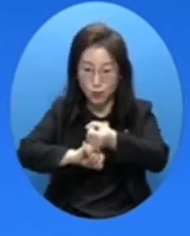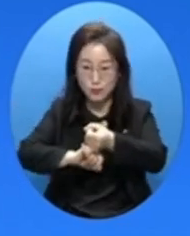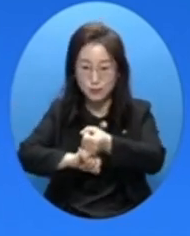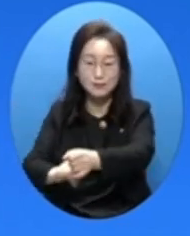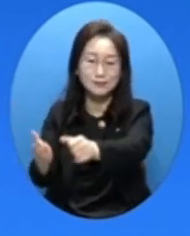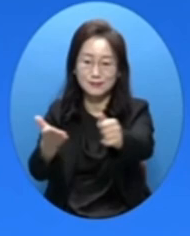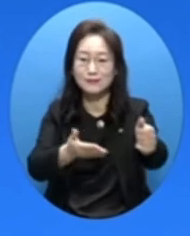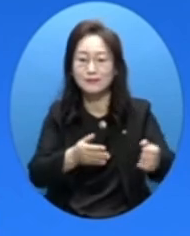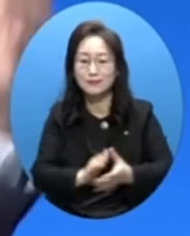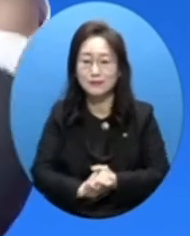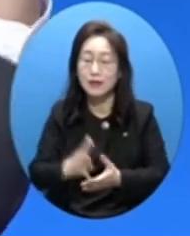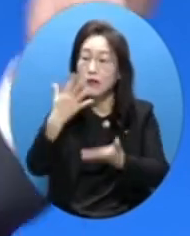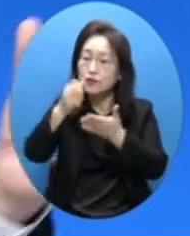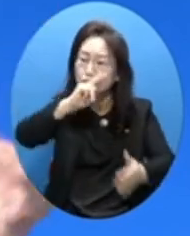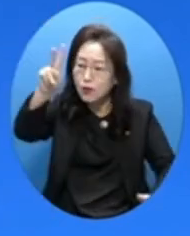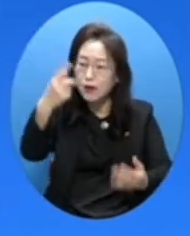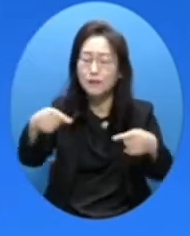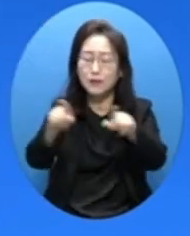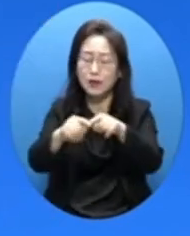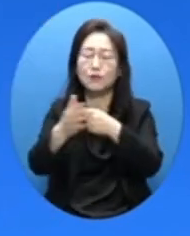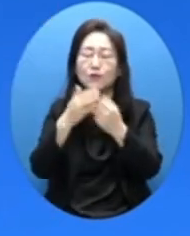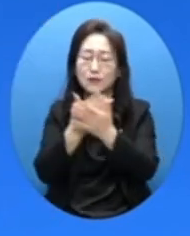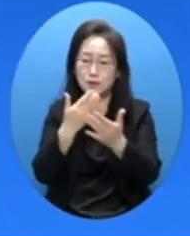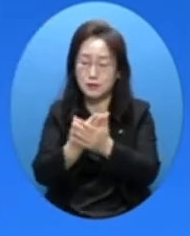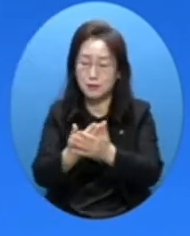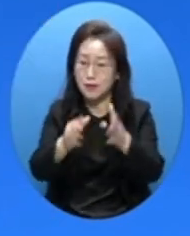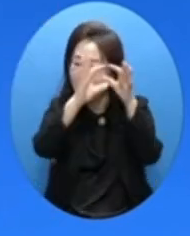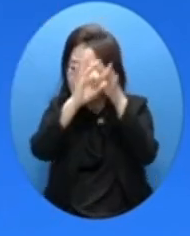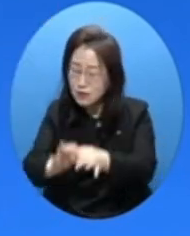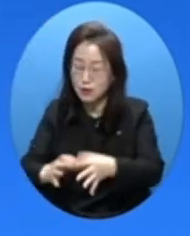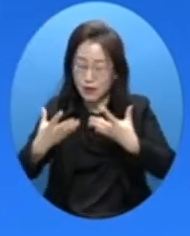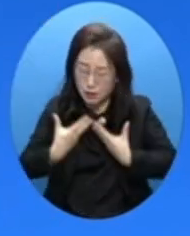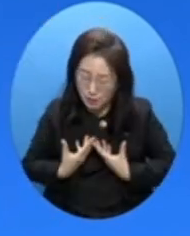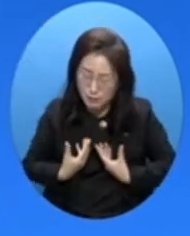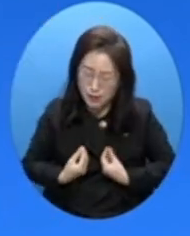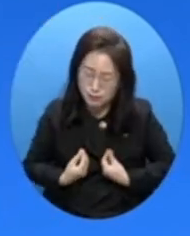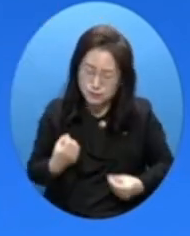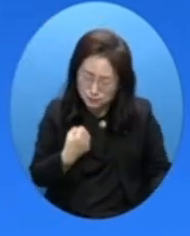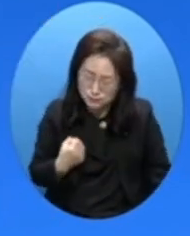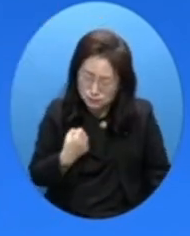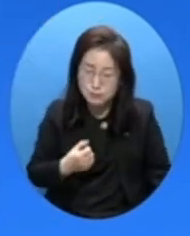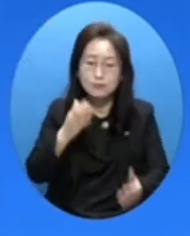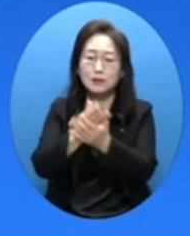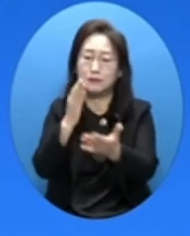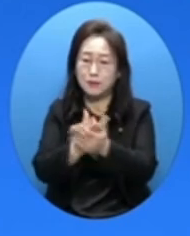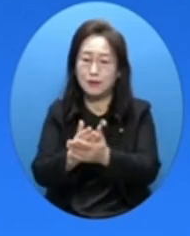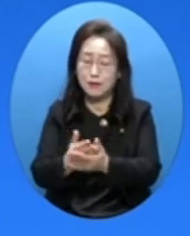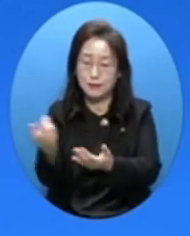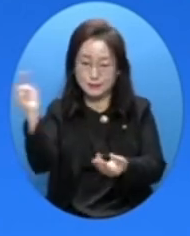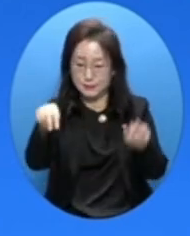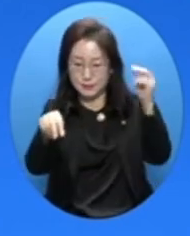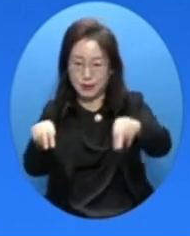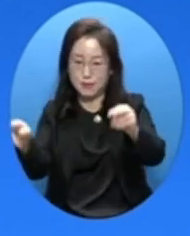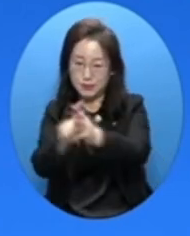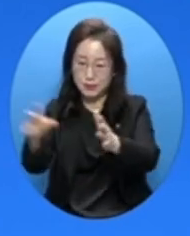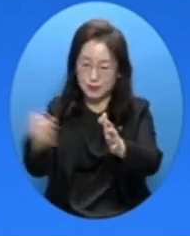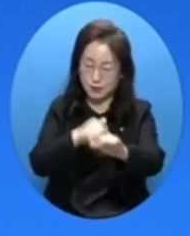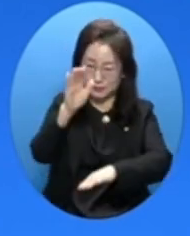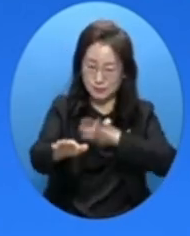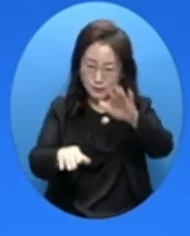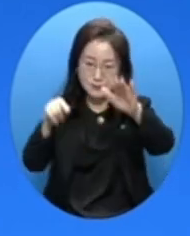믿습니다. 주여 함께하여 주옵소서. 더 이상 절망의 자리에 머무르지 않게 하여 주옵시고 일어나 믿음으로 전진하게